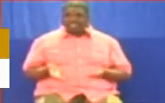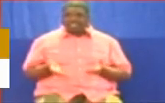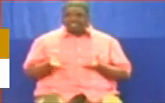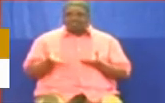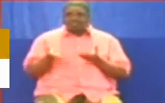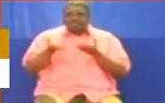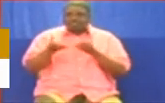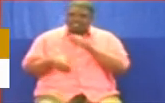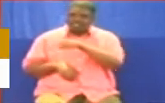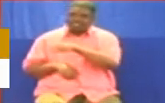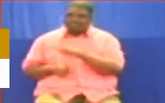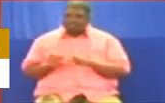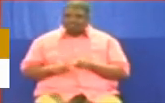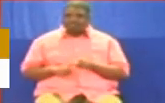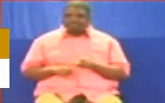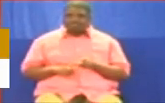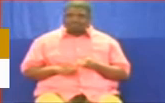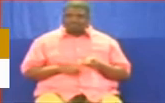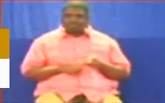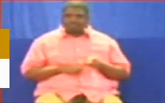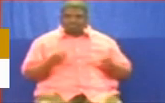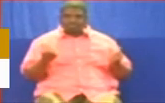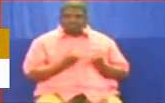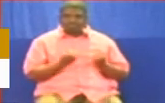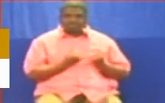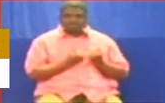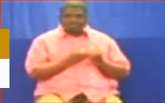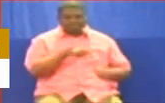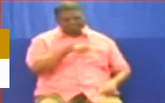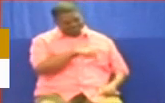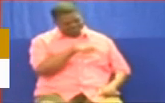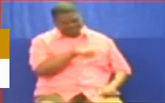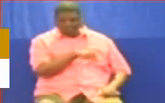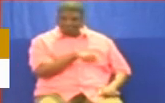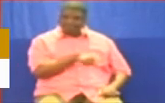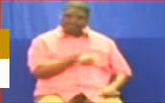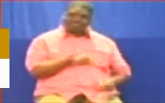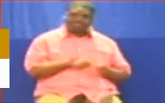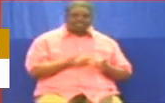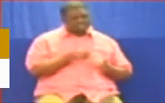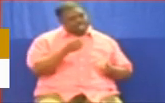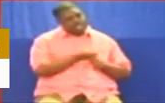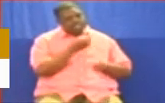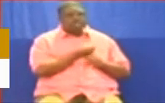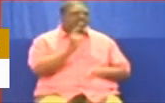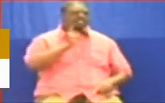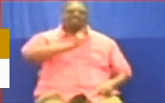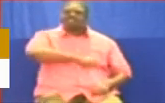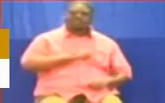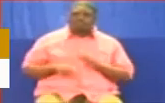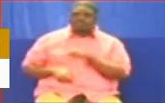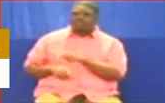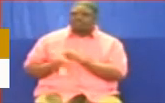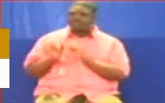kikao cha maamuzi ndivyo unavyotengeneza delay ya kufanya hizo operations ambazo ni za kila siku. Kwa maana hiyo itakuwa